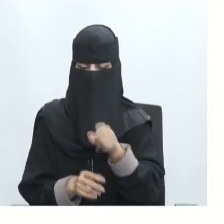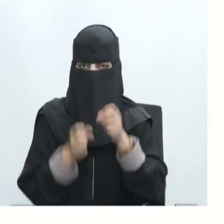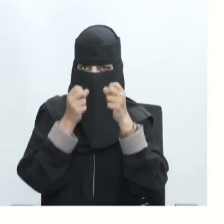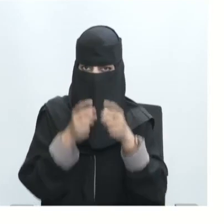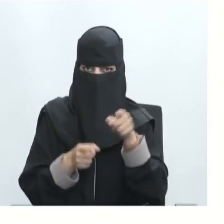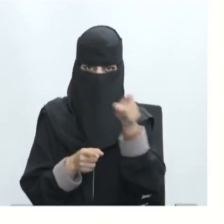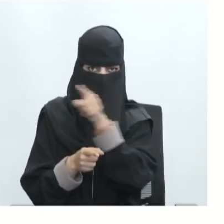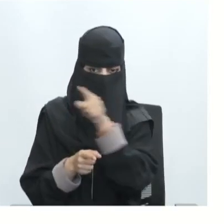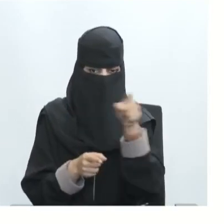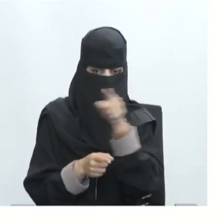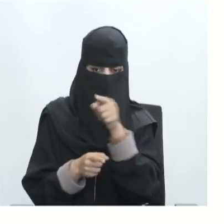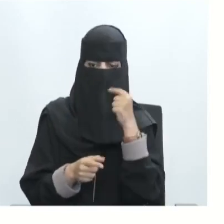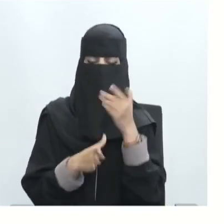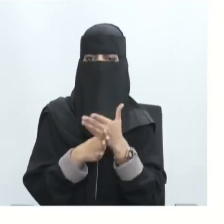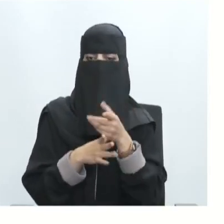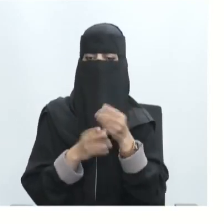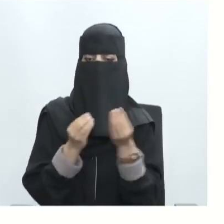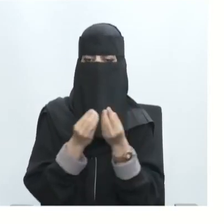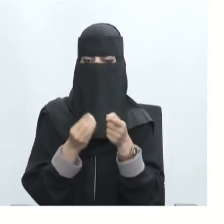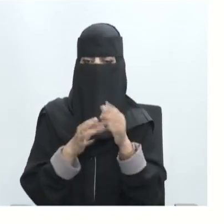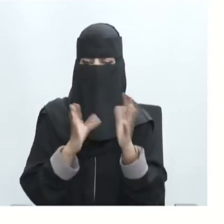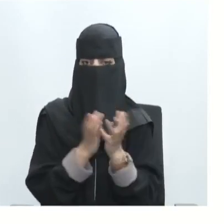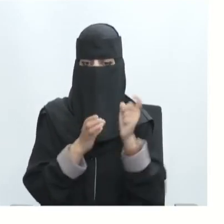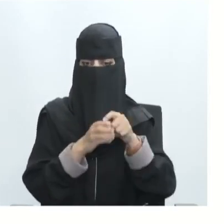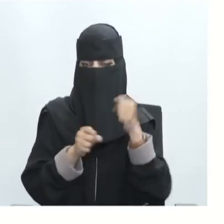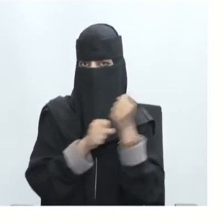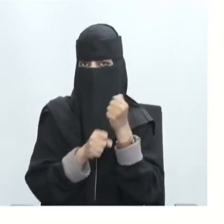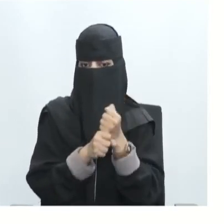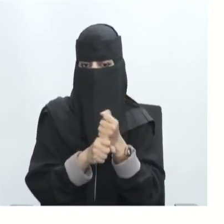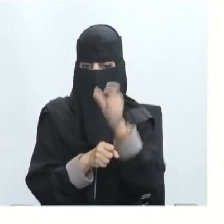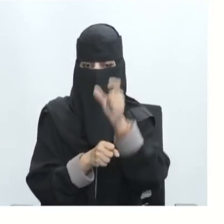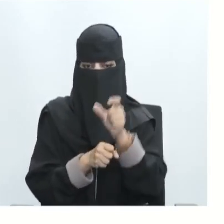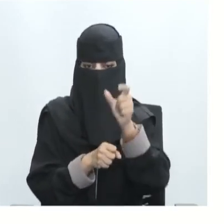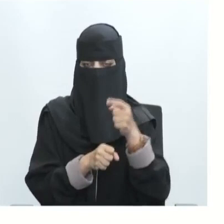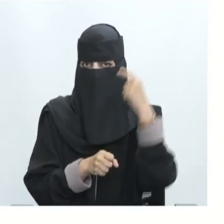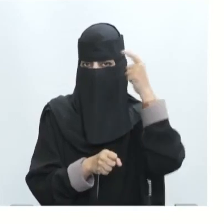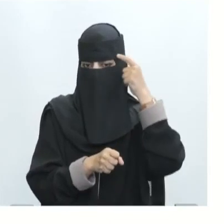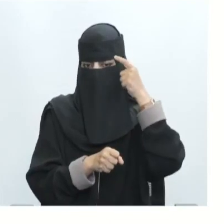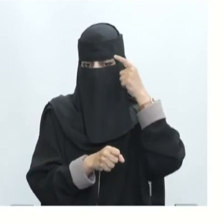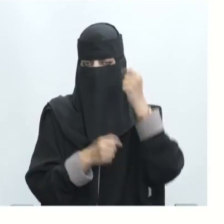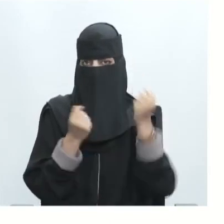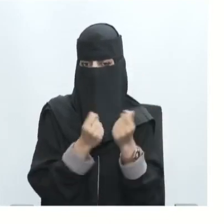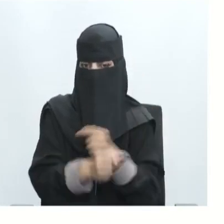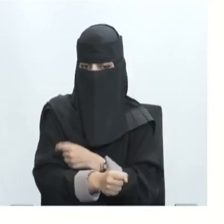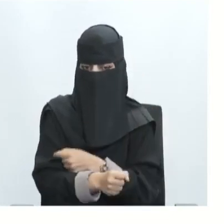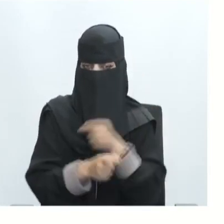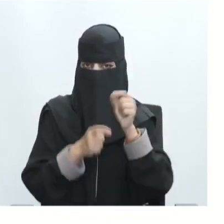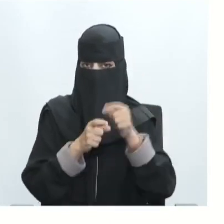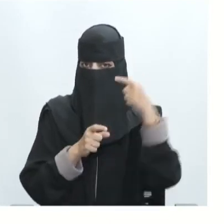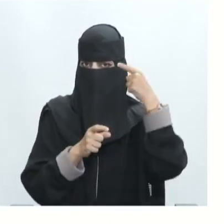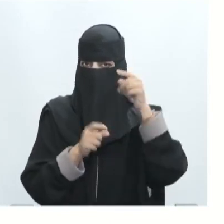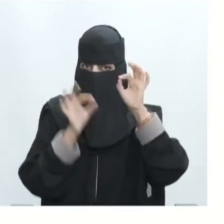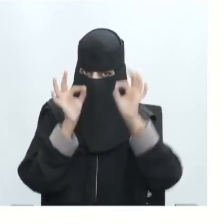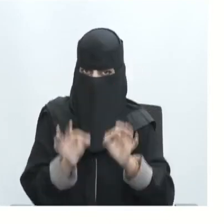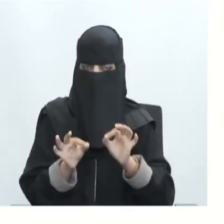القول احدد مع مجموعه دور كل من العقل والتجربه في التفكير